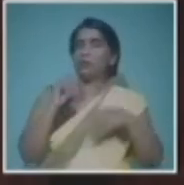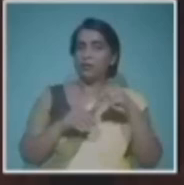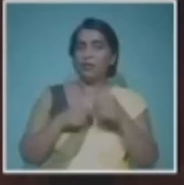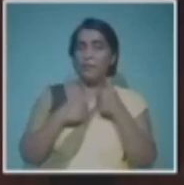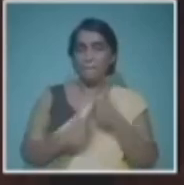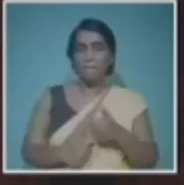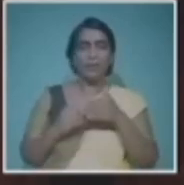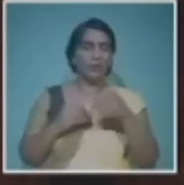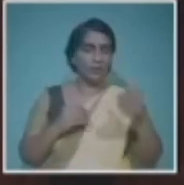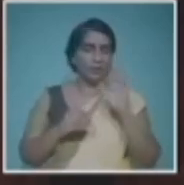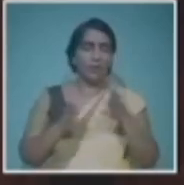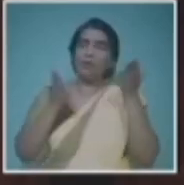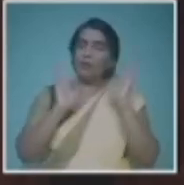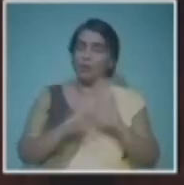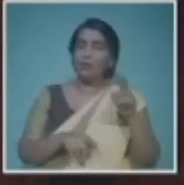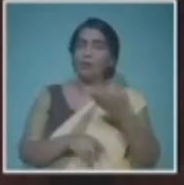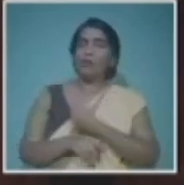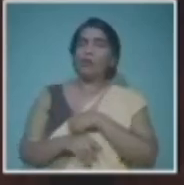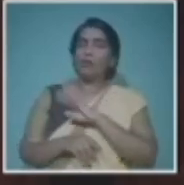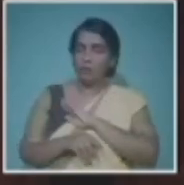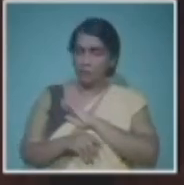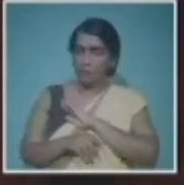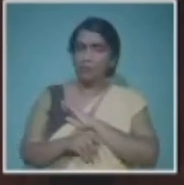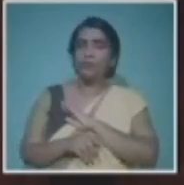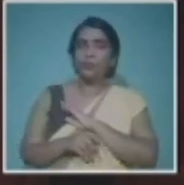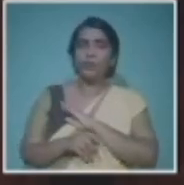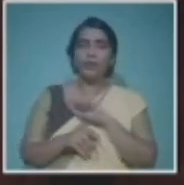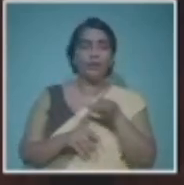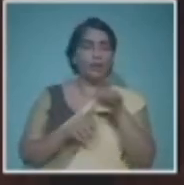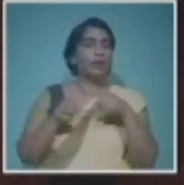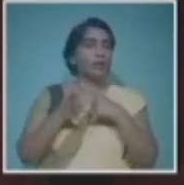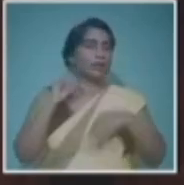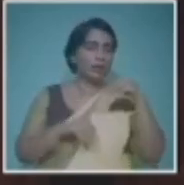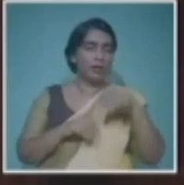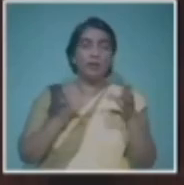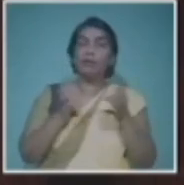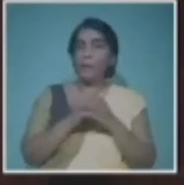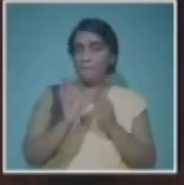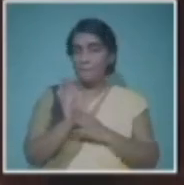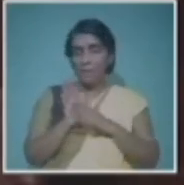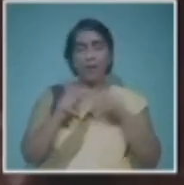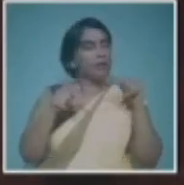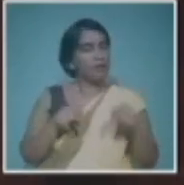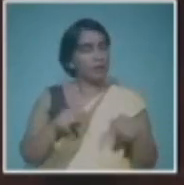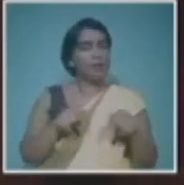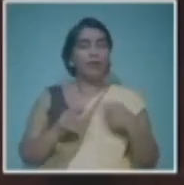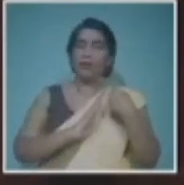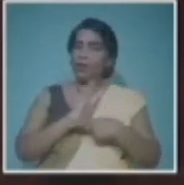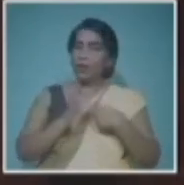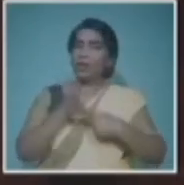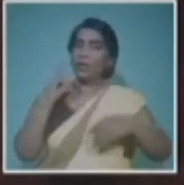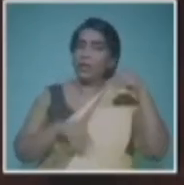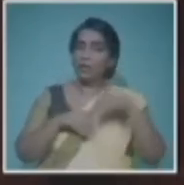ඉතාමත් වැදගත් කාර්යභාරයක් අවසාන වශයෙන් උන්වහන්සේ සම සමාජ පක්ෂයේ දේශපාලන මණ්ඩල සමාජිකයෙක් අද ලංකාවේ